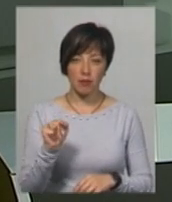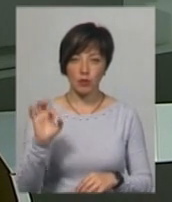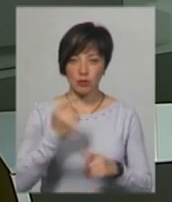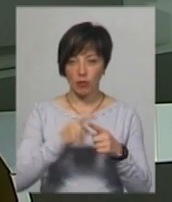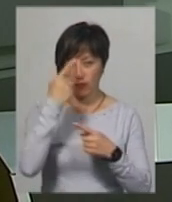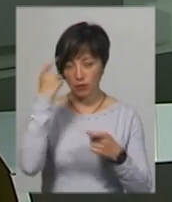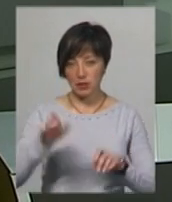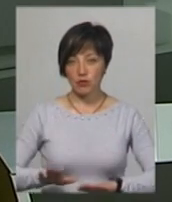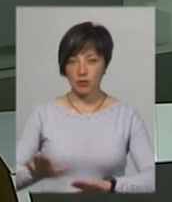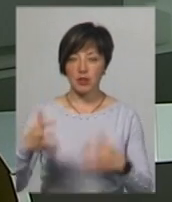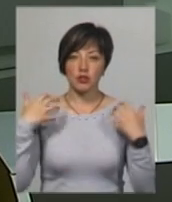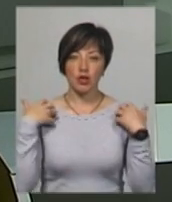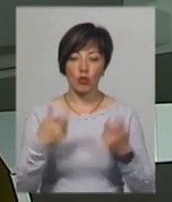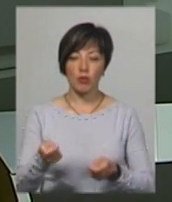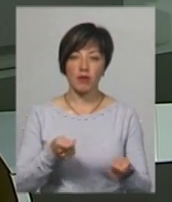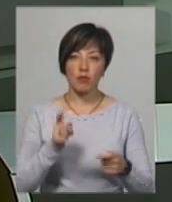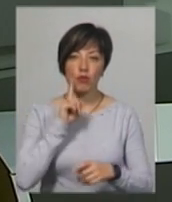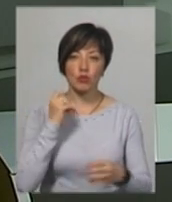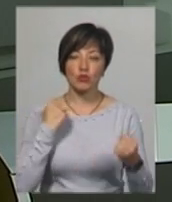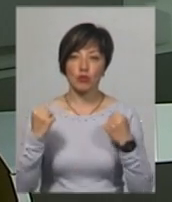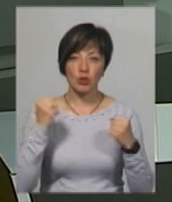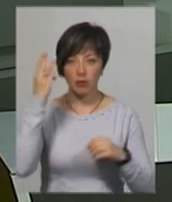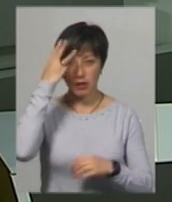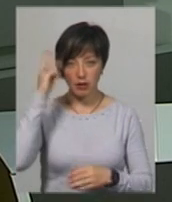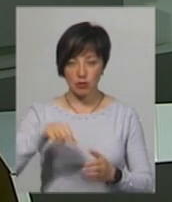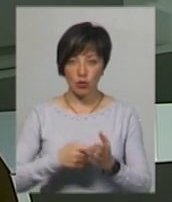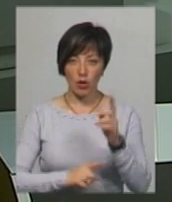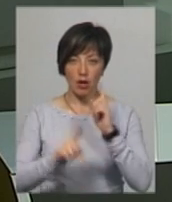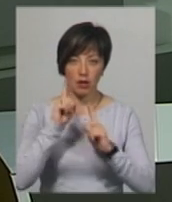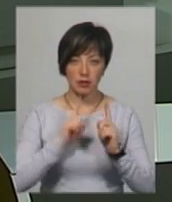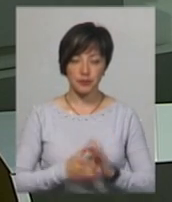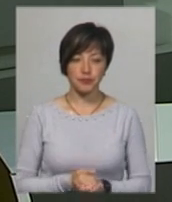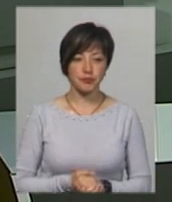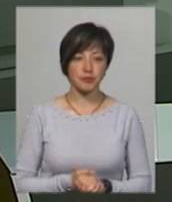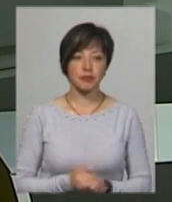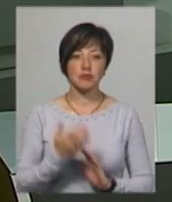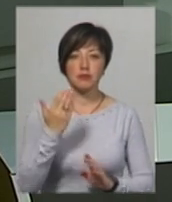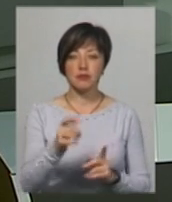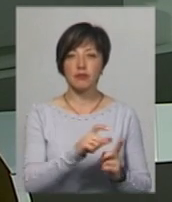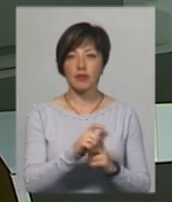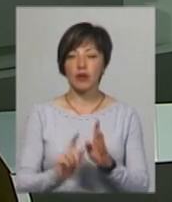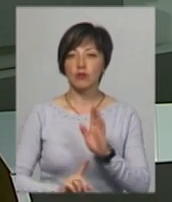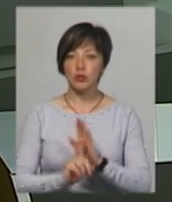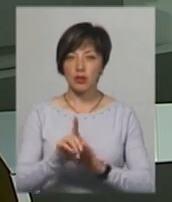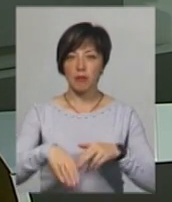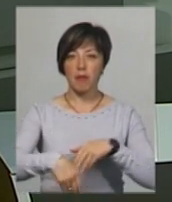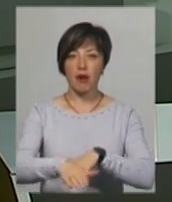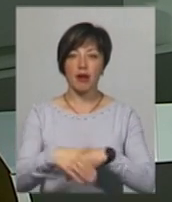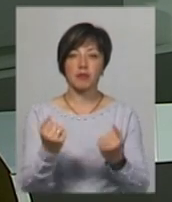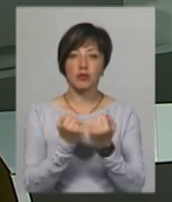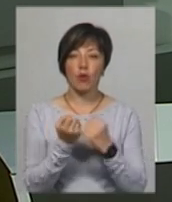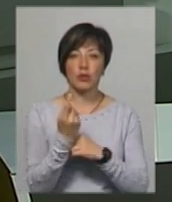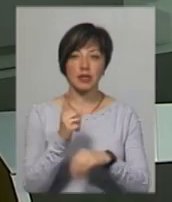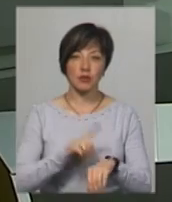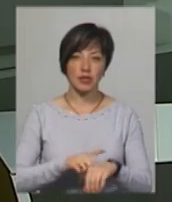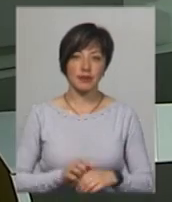це повідомила заступник начальника управління молоді та спорту Хмельницької міської ради Олена Манзій. За її словами, розпочнеться парад близнюків об